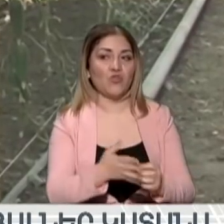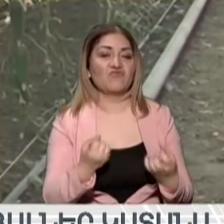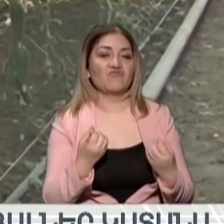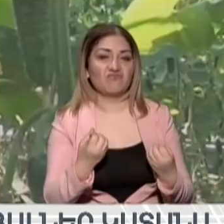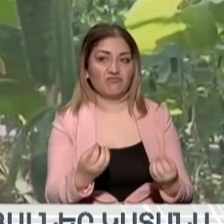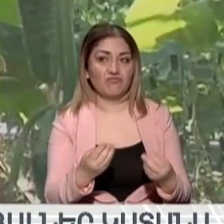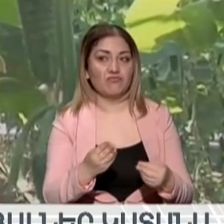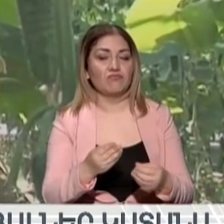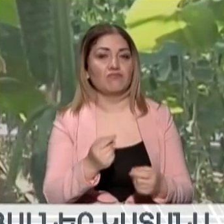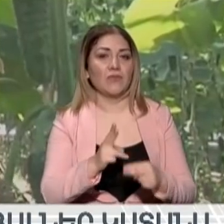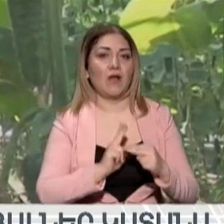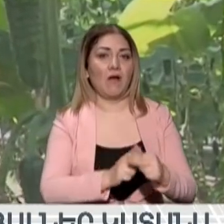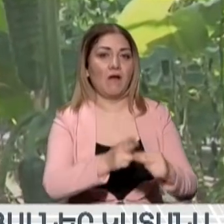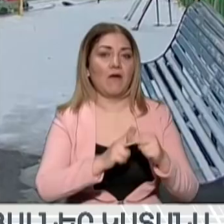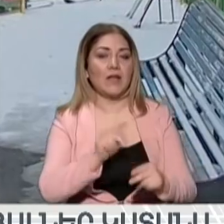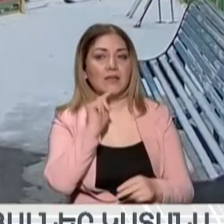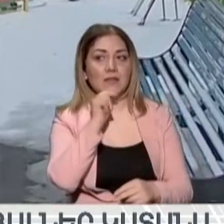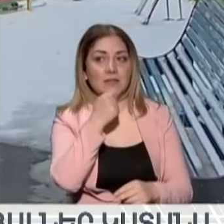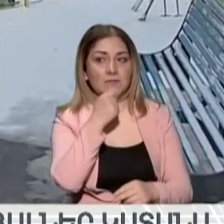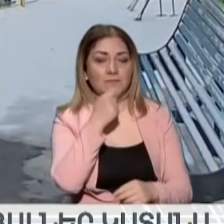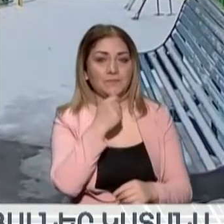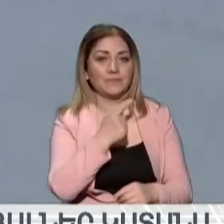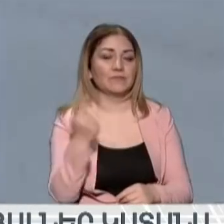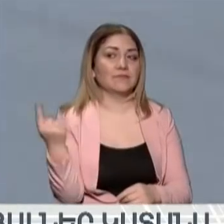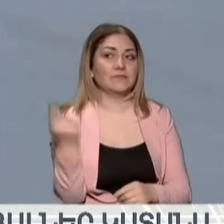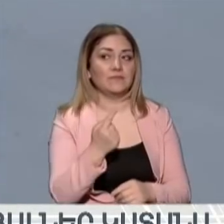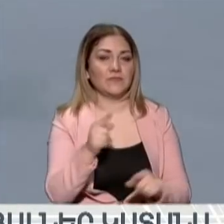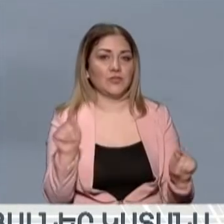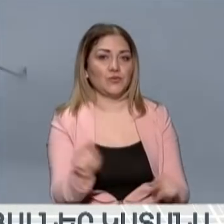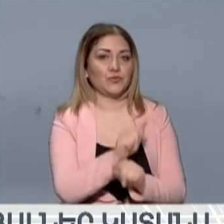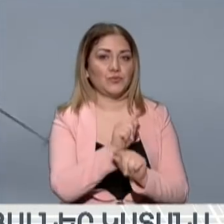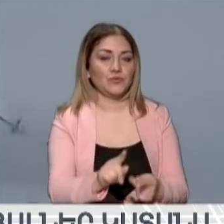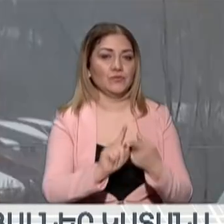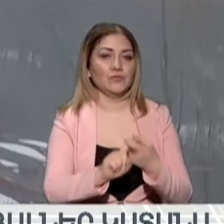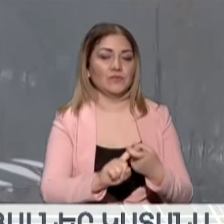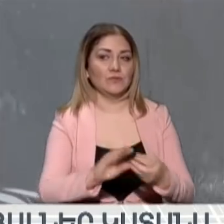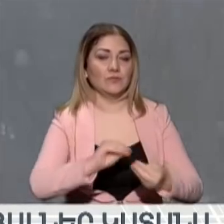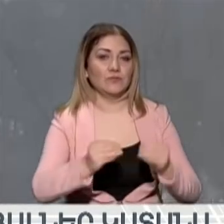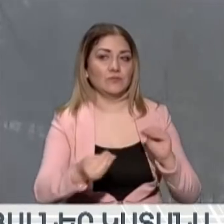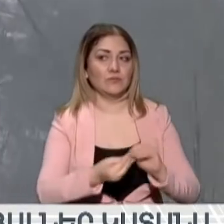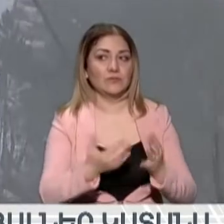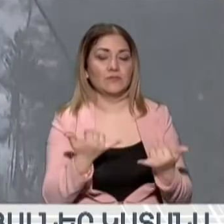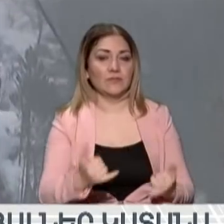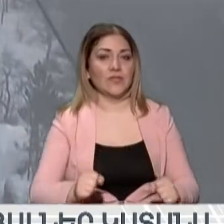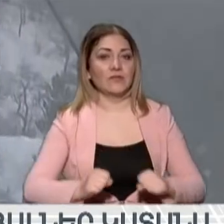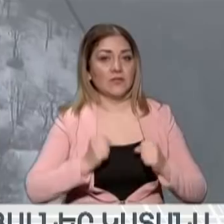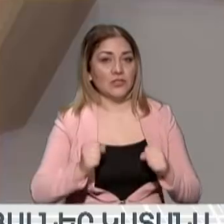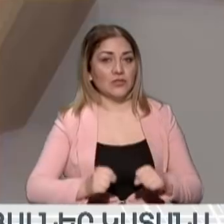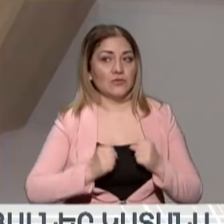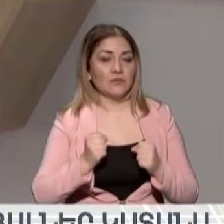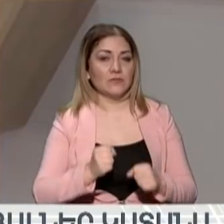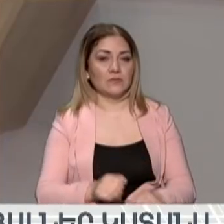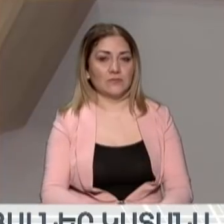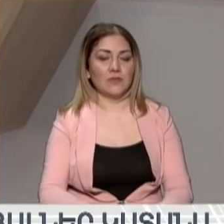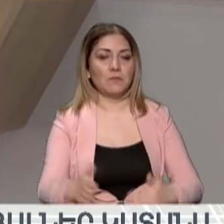է որոշակիորեն ազդել տնտեսության վրա։ Խոսքն առաջին հերթին զբոսաշրջության մասին է։ Հիմա մենք աշխատում ենք մեր մի